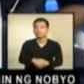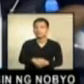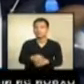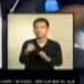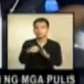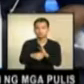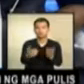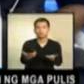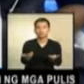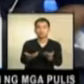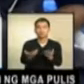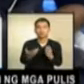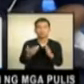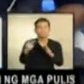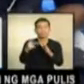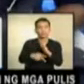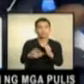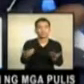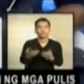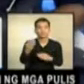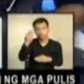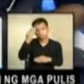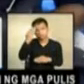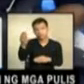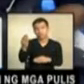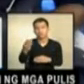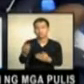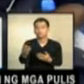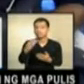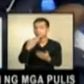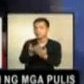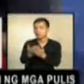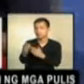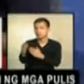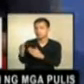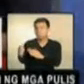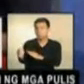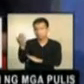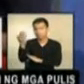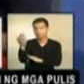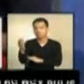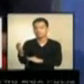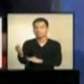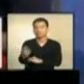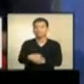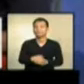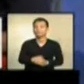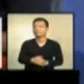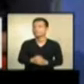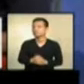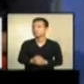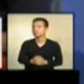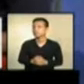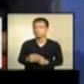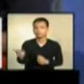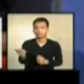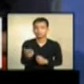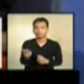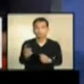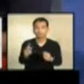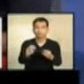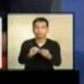suspect umano sa isang patayan sa Bulacan. Magandang umaga po mga nanay at mga iho. Si nanay na lang muna number